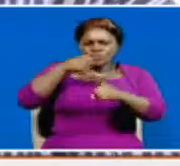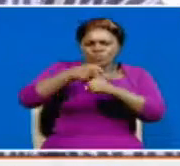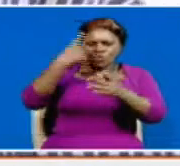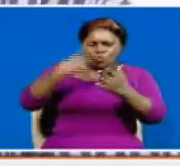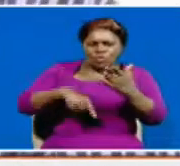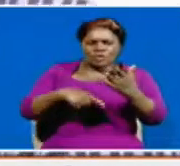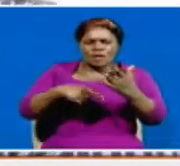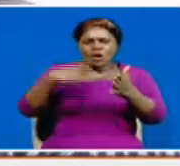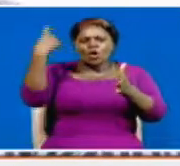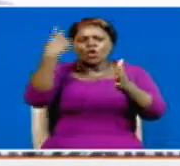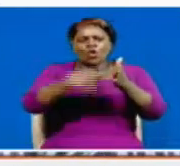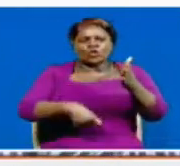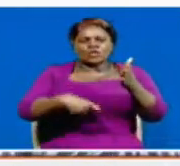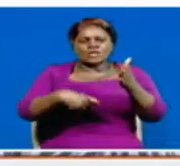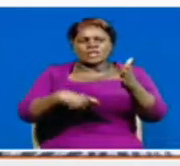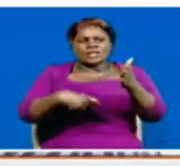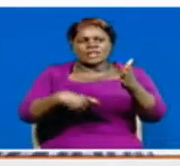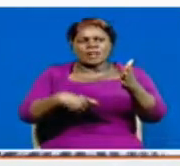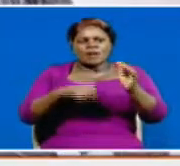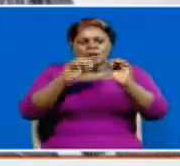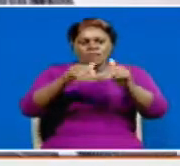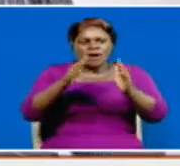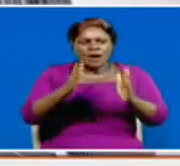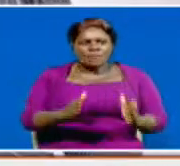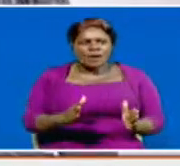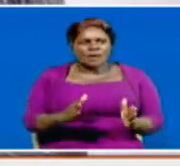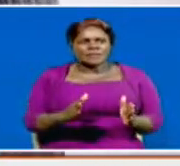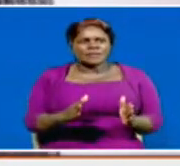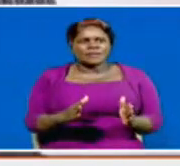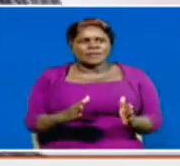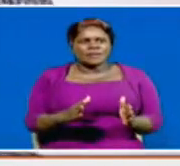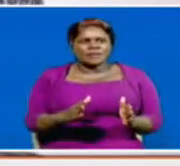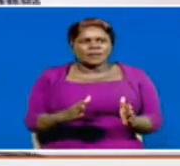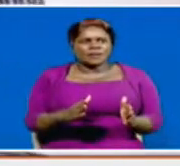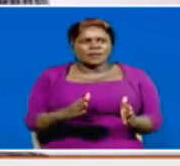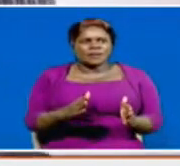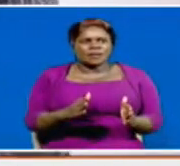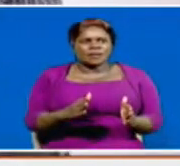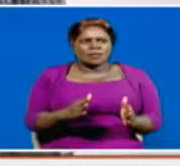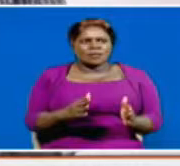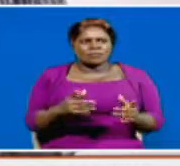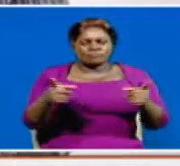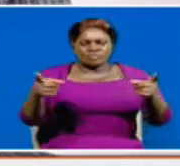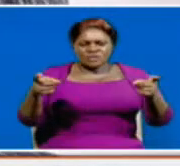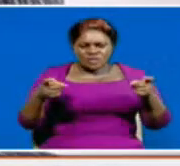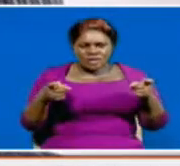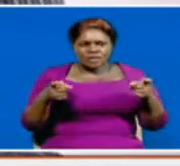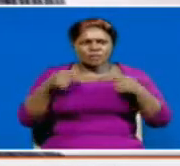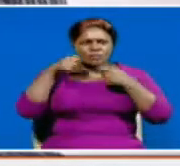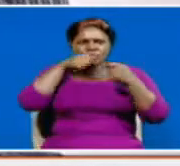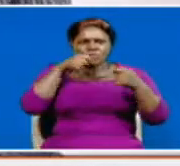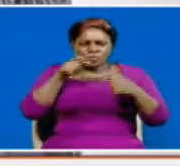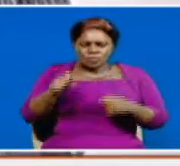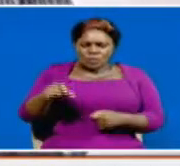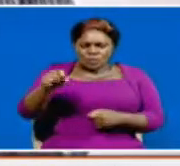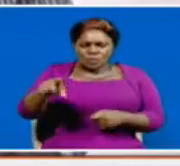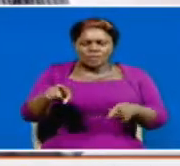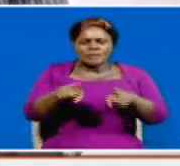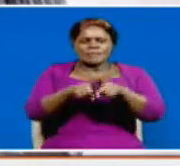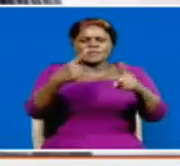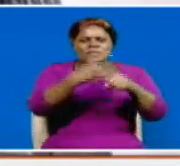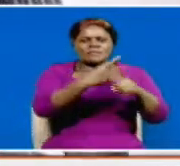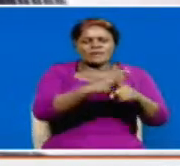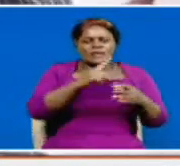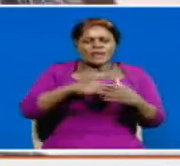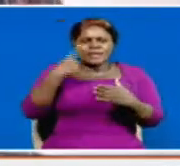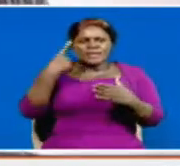is issue of pricing. Mm-hmm. And farmers, many current farmers, mm-hmm. attract them to sugarcane plantations and so on,